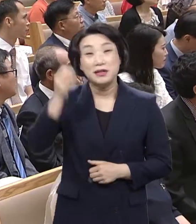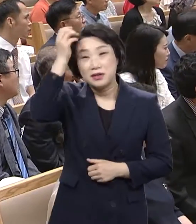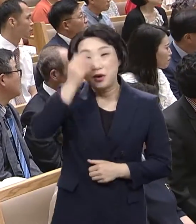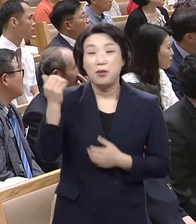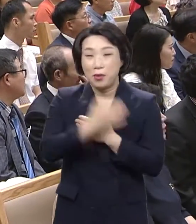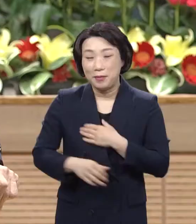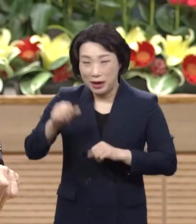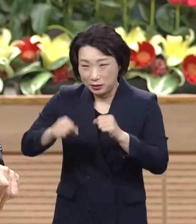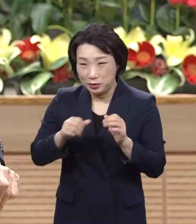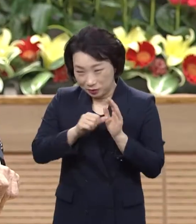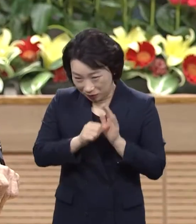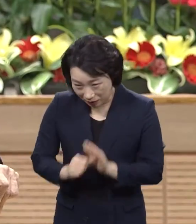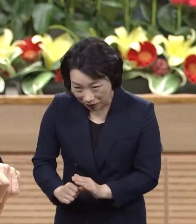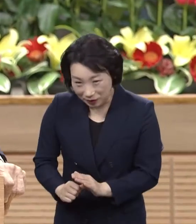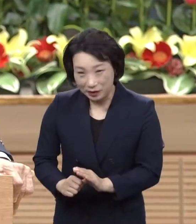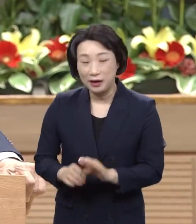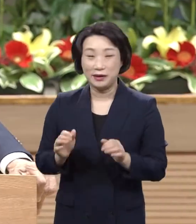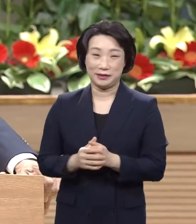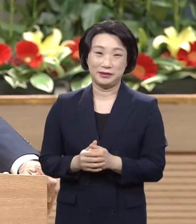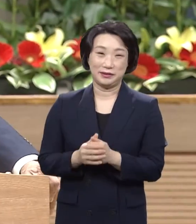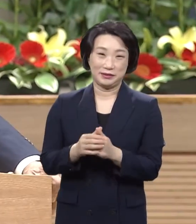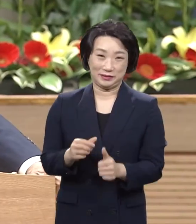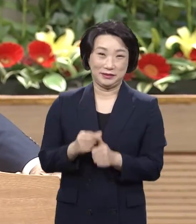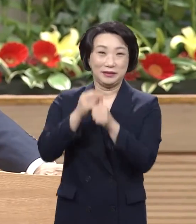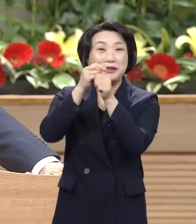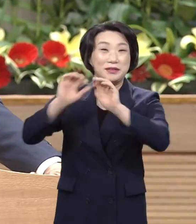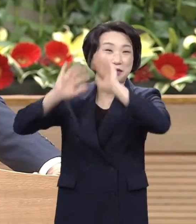영으로 또 몸의 행실을 죽이면